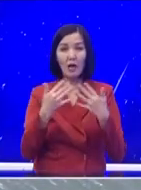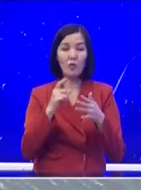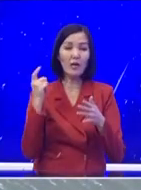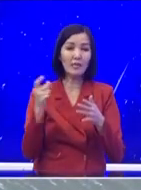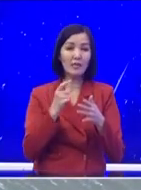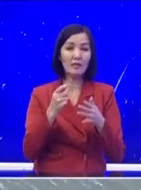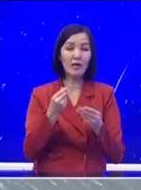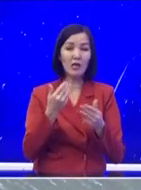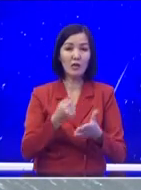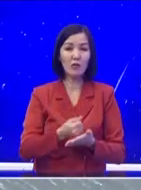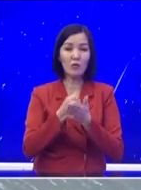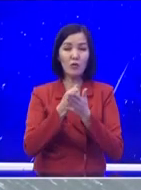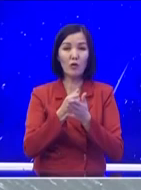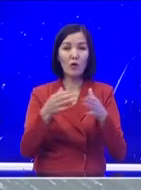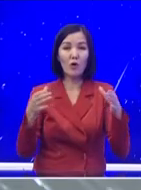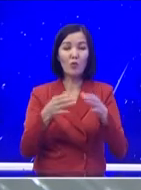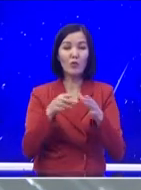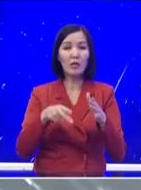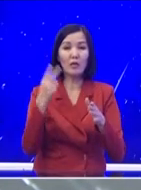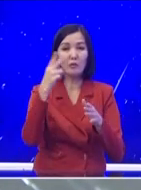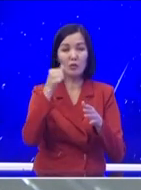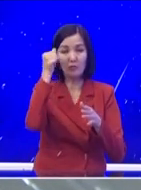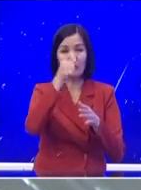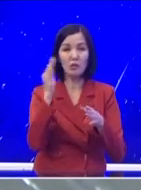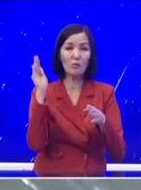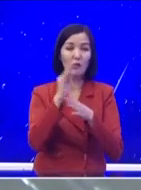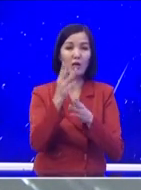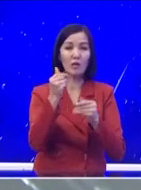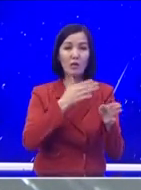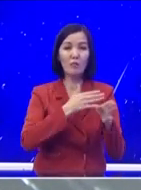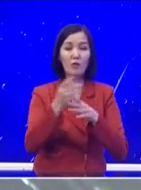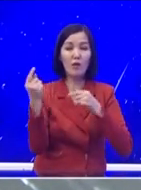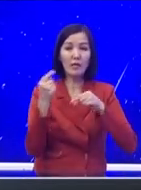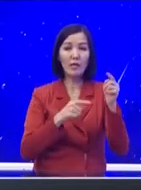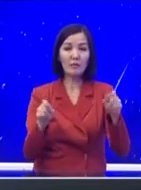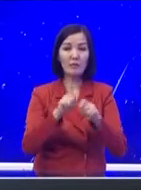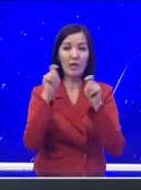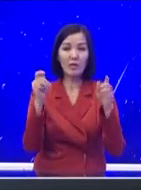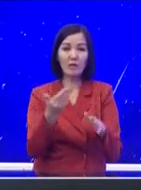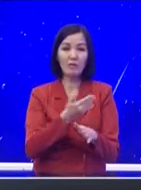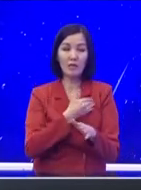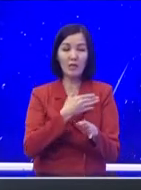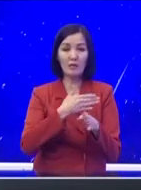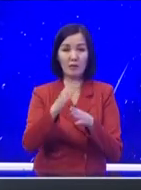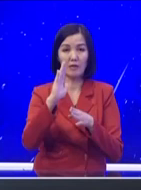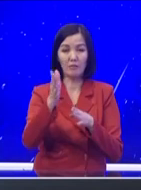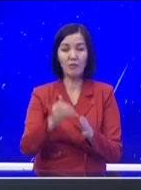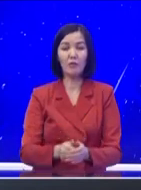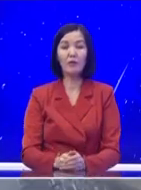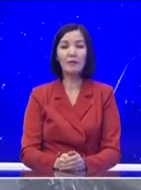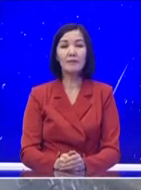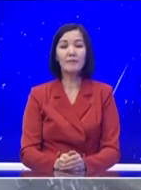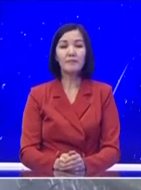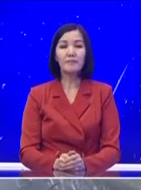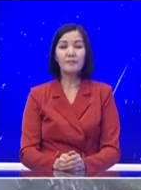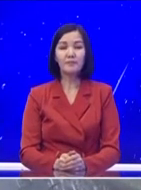қаржылай қолдау қорына 2020 жылға қосымша қаражат бөлініп, кәсібін дөңгелетемін дегендерге берілмек. Алмат Хамит,